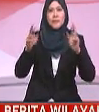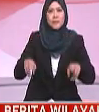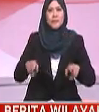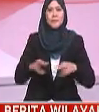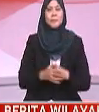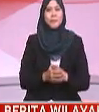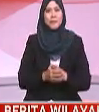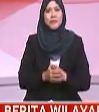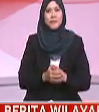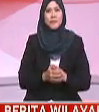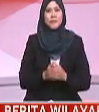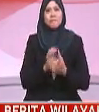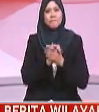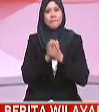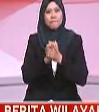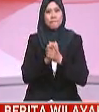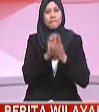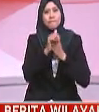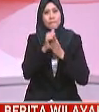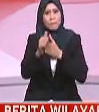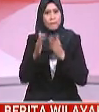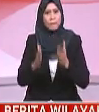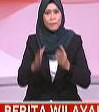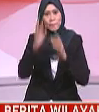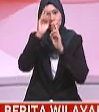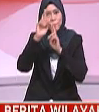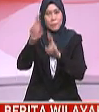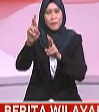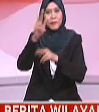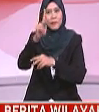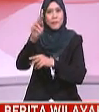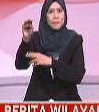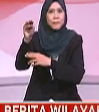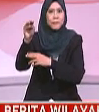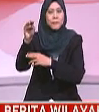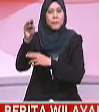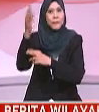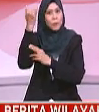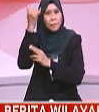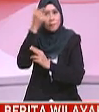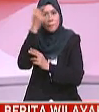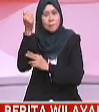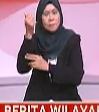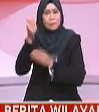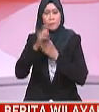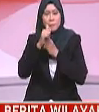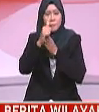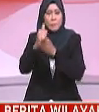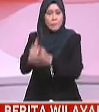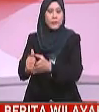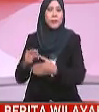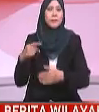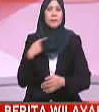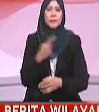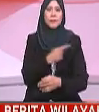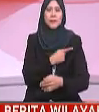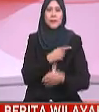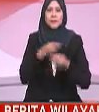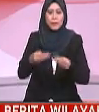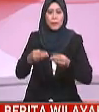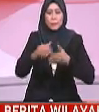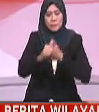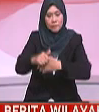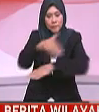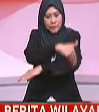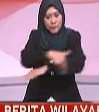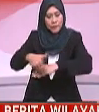kepada pimpinan, khususnya kepada yang amat berhormat Ketua Menteri, kerana telah membimbing kami, memberi garis panduan